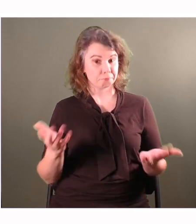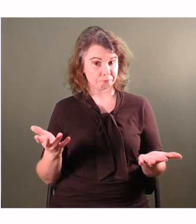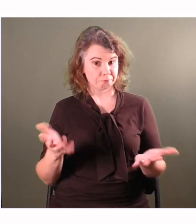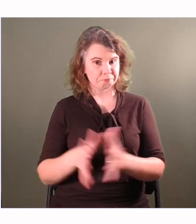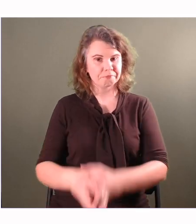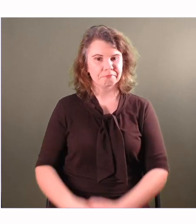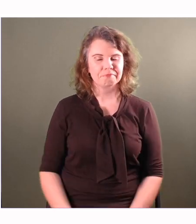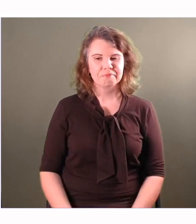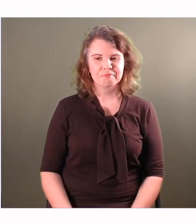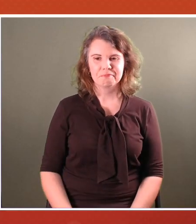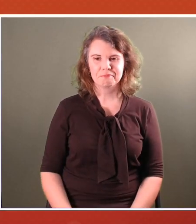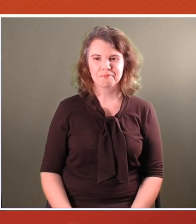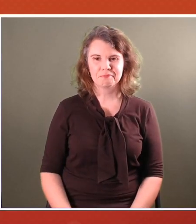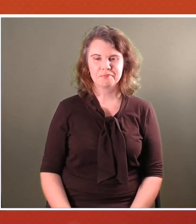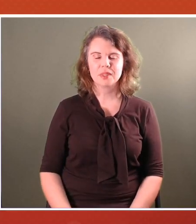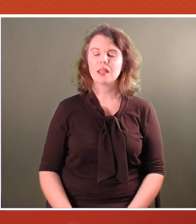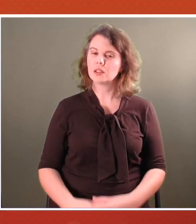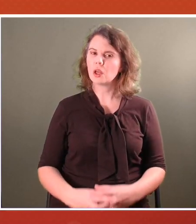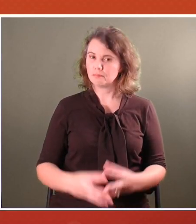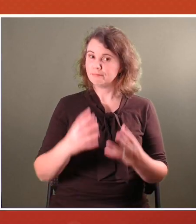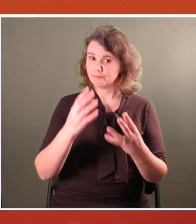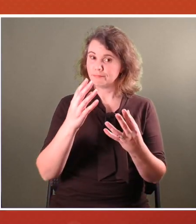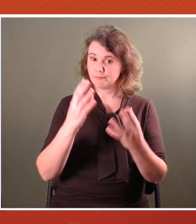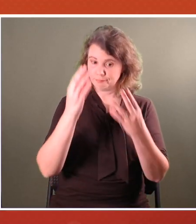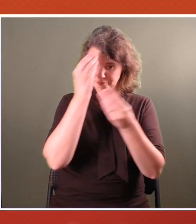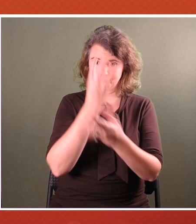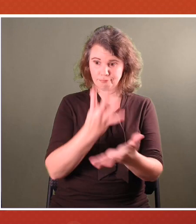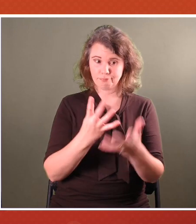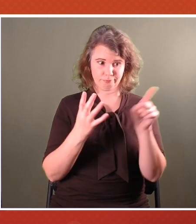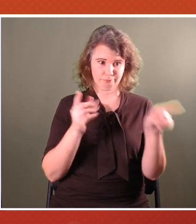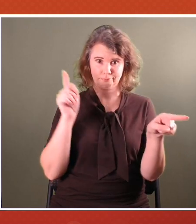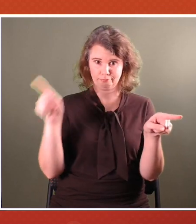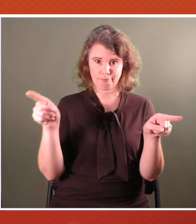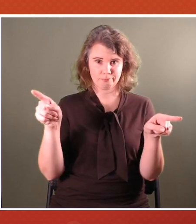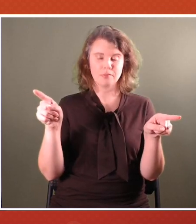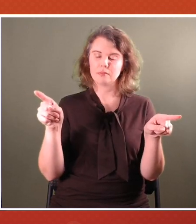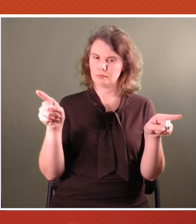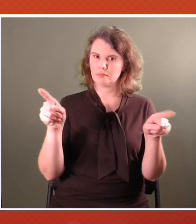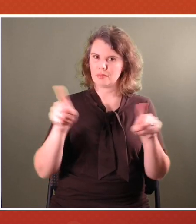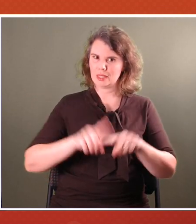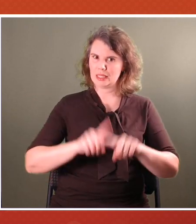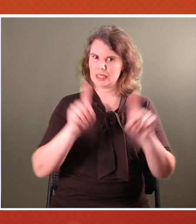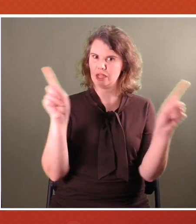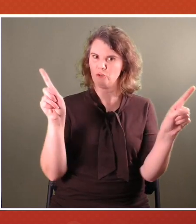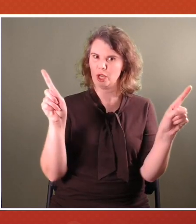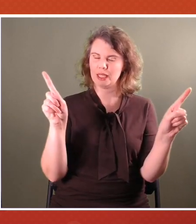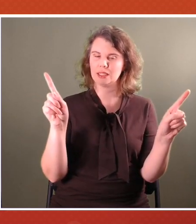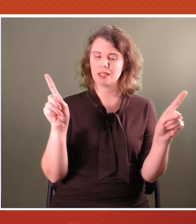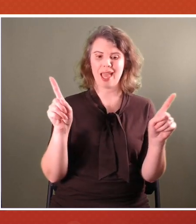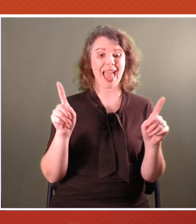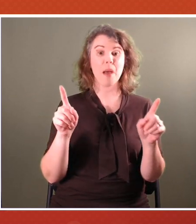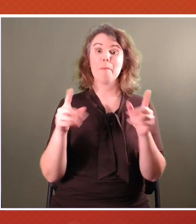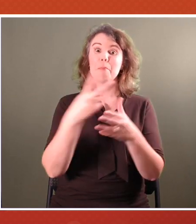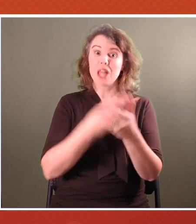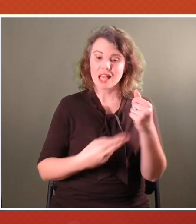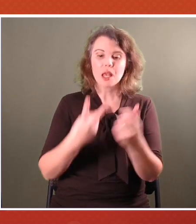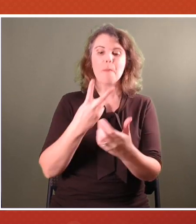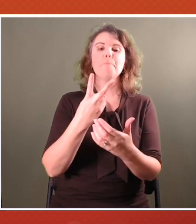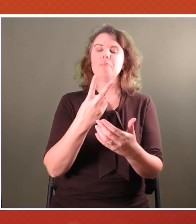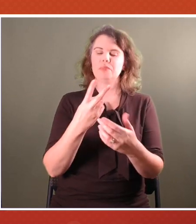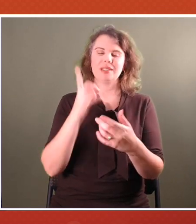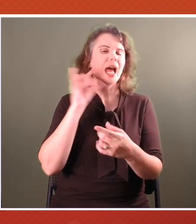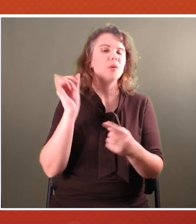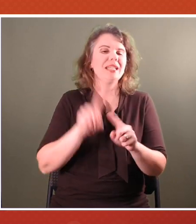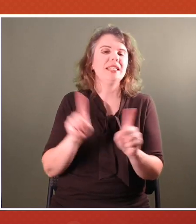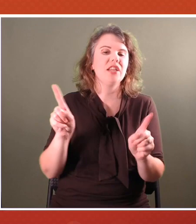است. I hope you could tell these sound really different from one another, and they also sound really different from